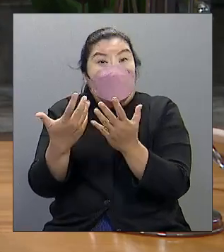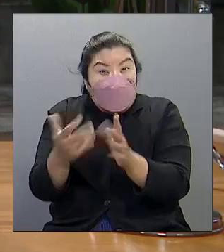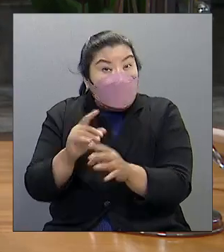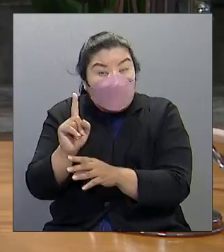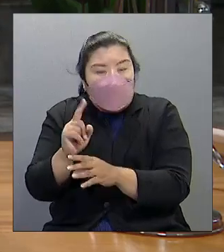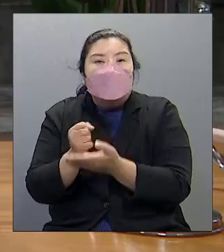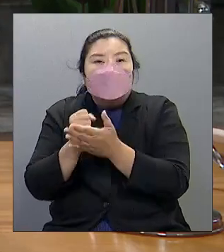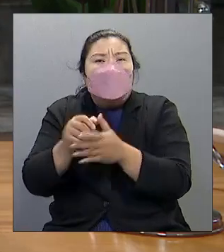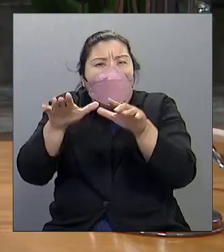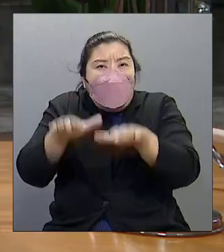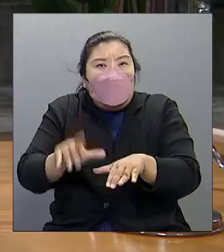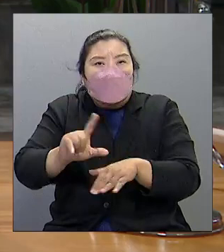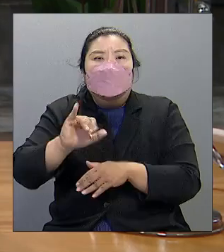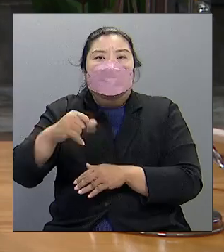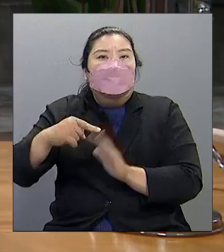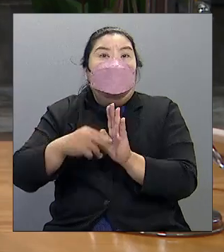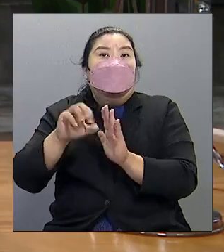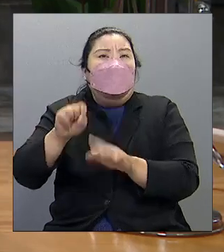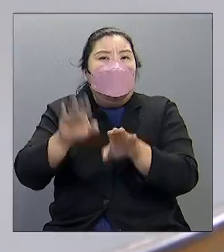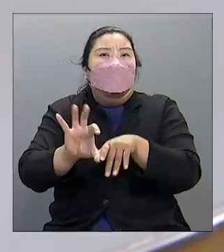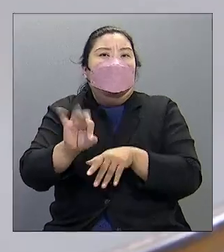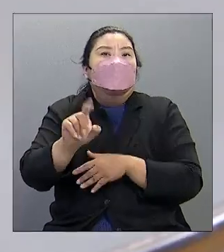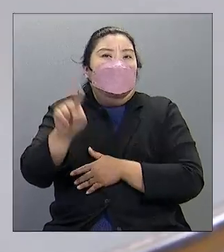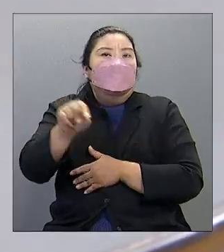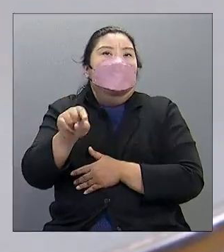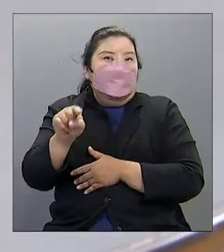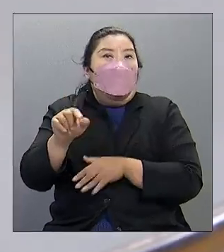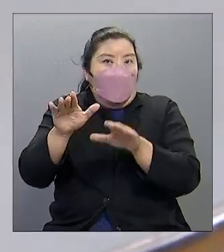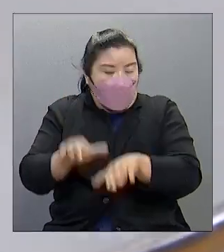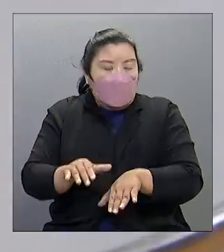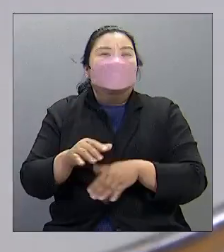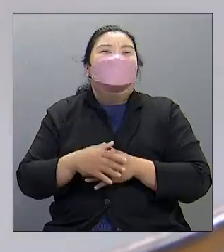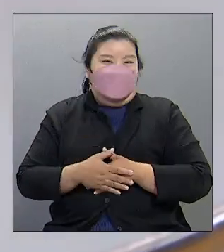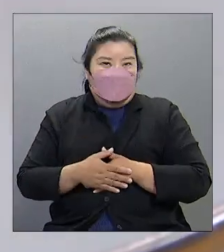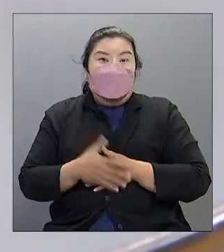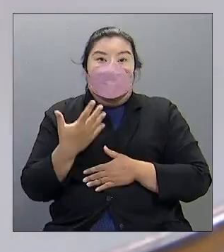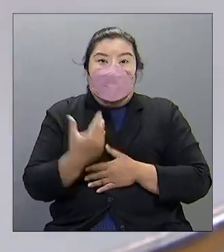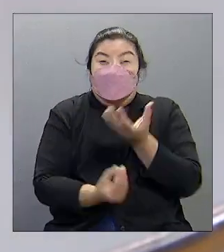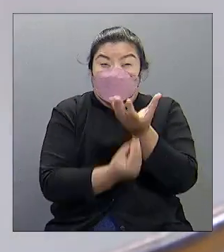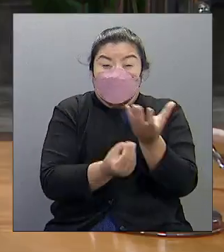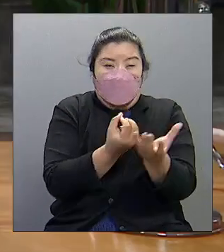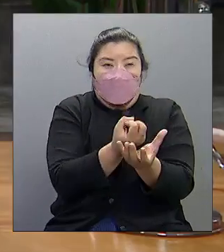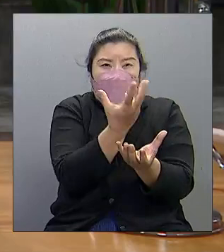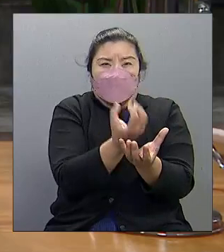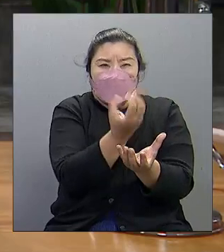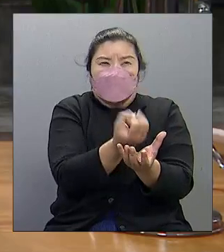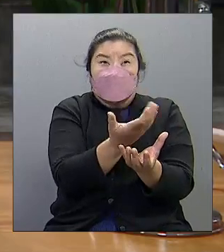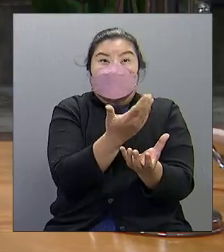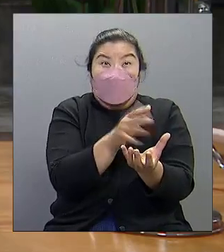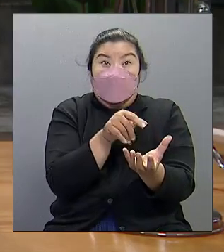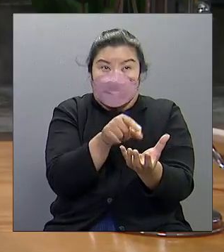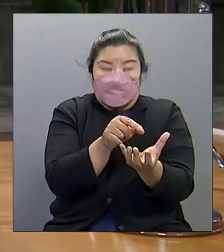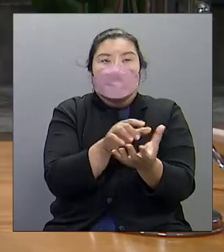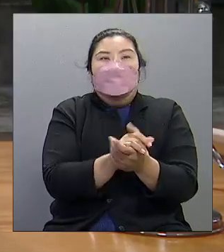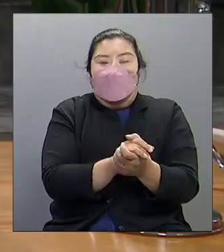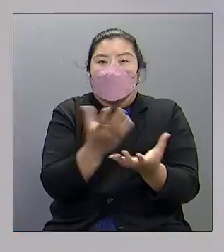ี้จะช่วยรสใยนายลไปได้ประมาณ 91 เปอเซ็ต์พอน้ำกระทิเริมร้อน มฟันขึ้แบนี้แล้นะคะเรากจะใส่นอไม